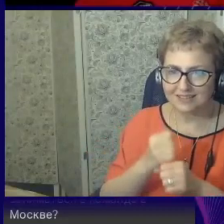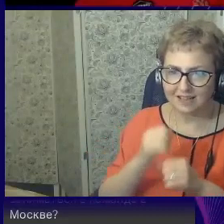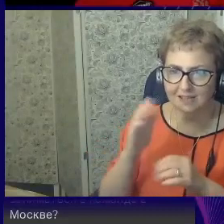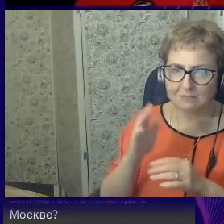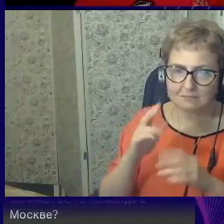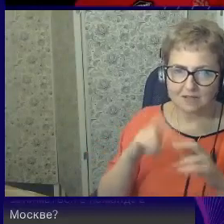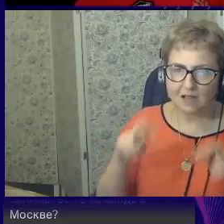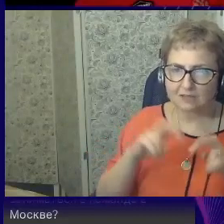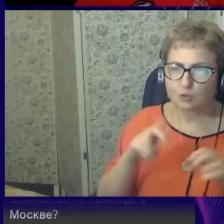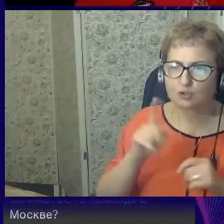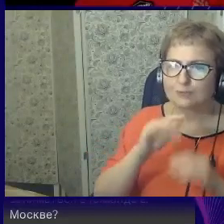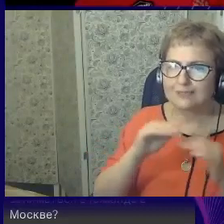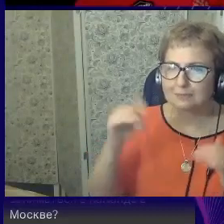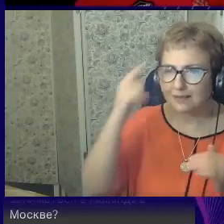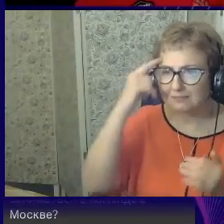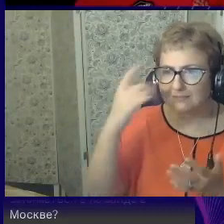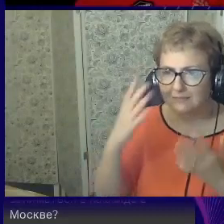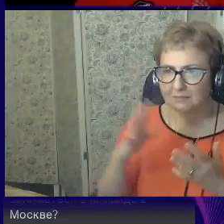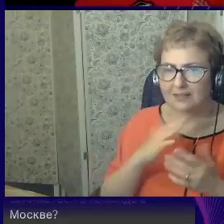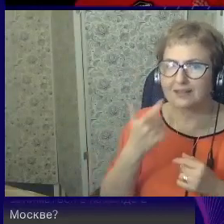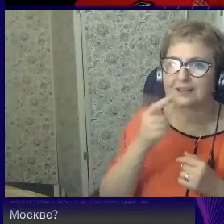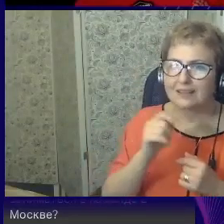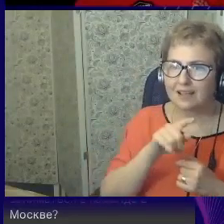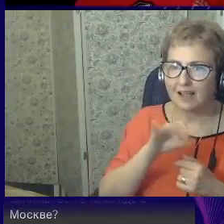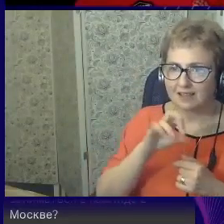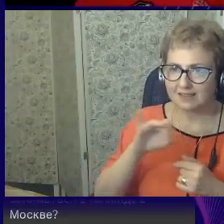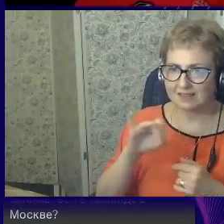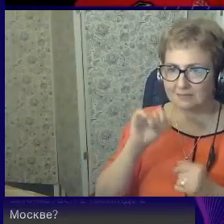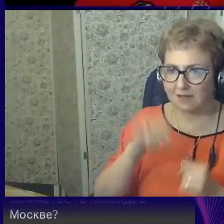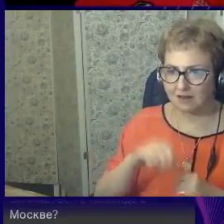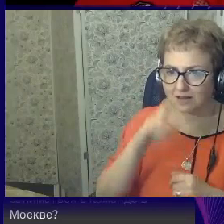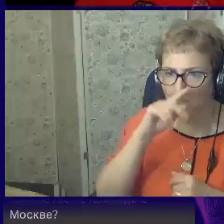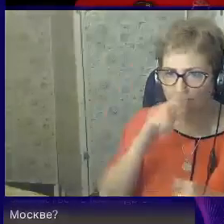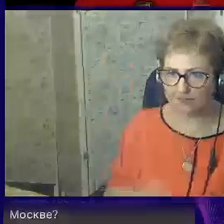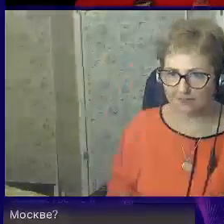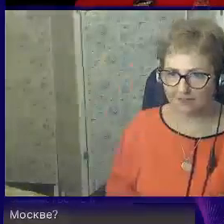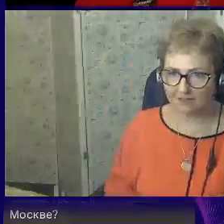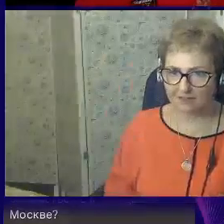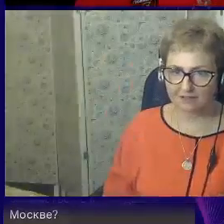разборы для того, чтобы ребятам было понятно, где они могли ошибиться.